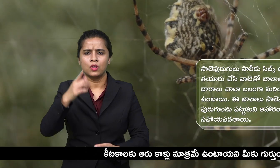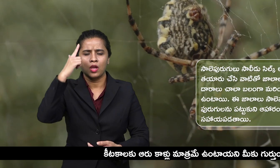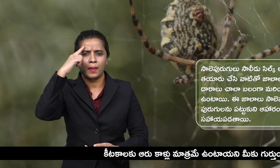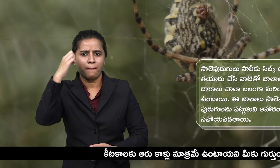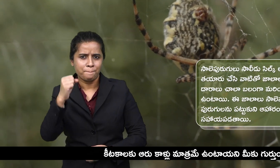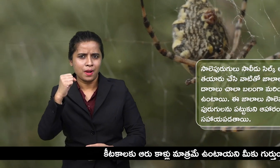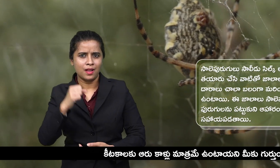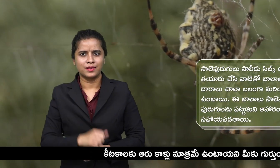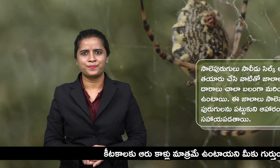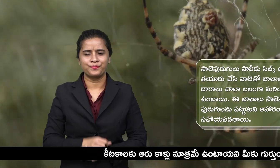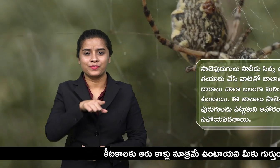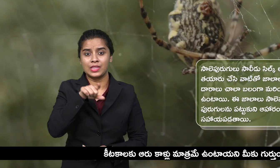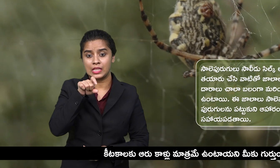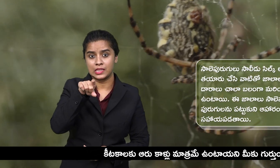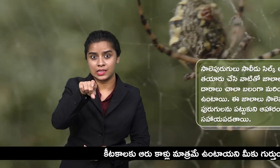మాత్రమే ఉంటాయని మీకు గుర్తుందా?